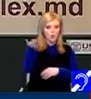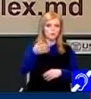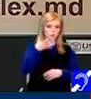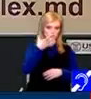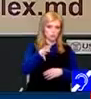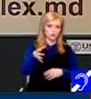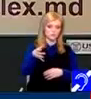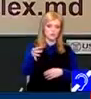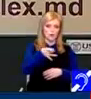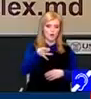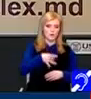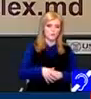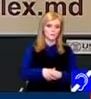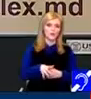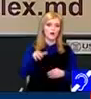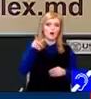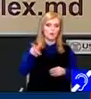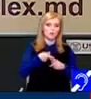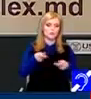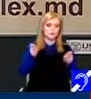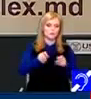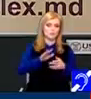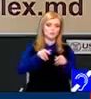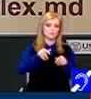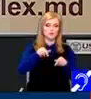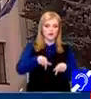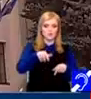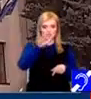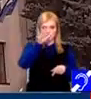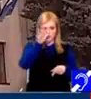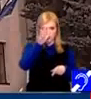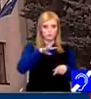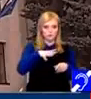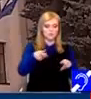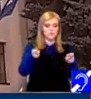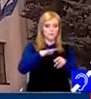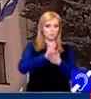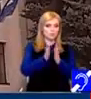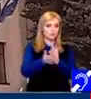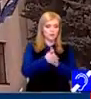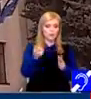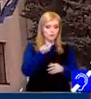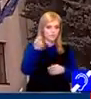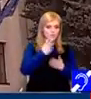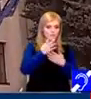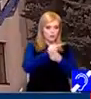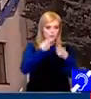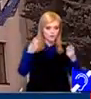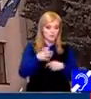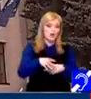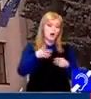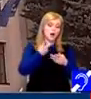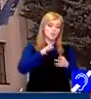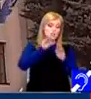achizițiilor, urmată de Primăria Municipiului Chișinău cu 213 milioane. Datele raportului Promolex arată că în mare